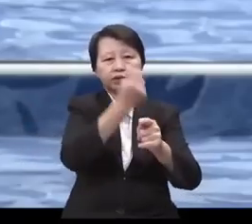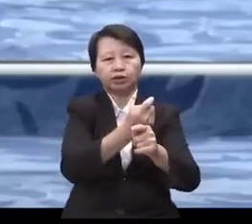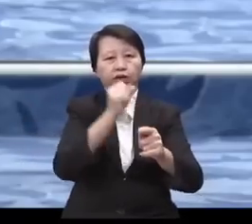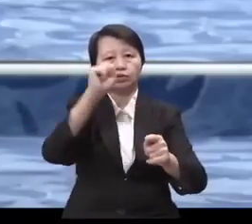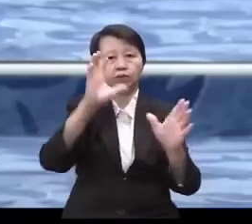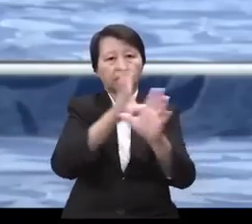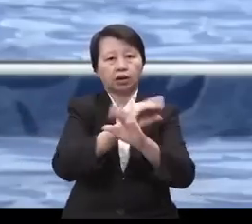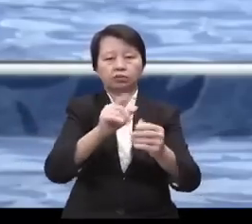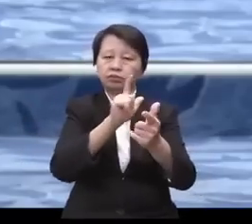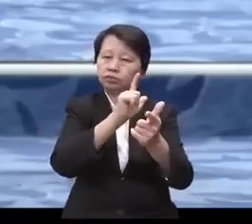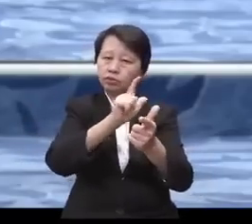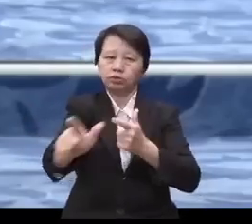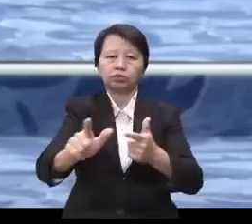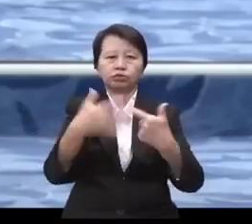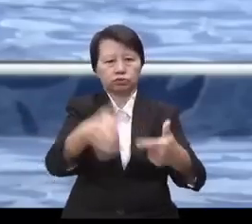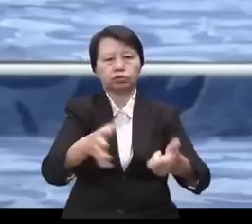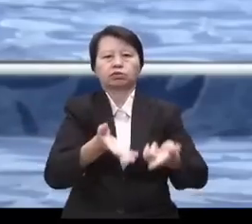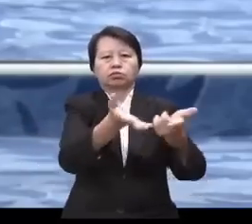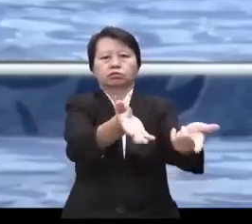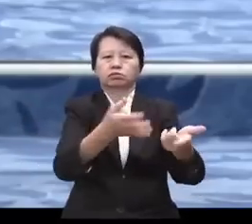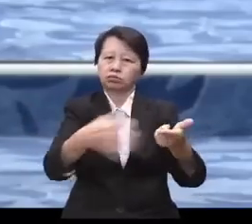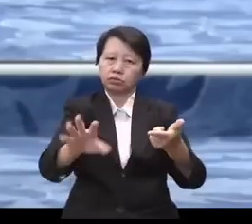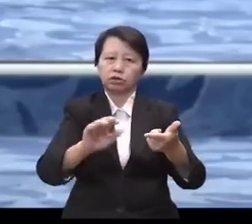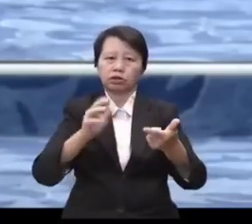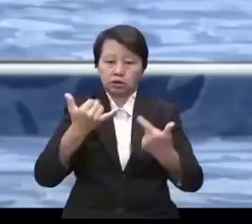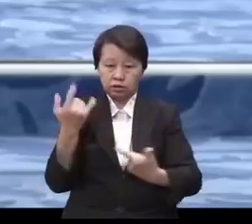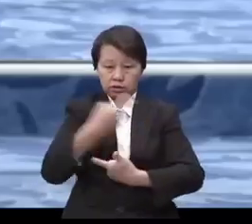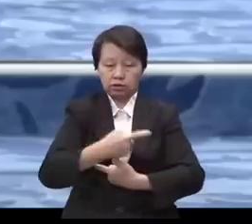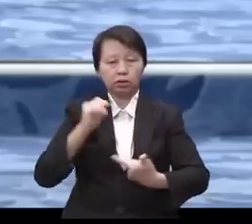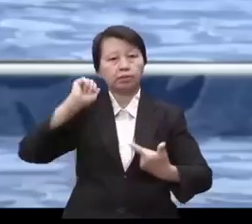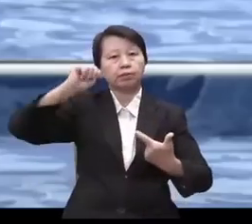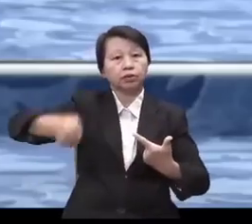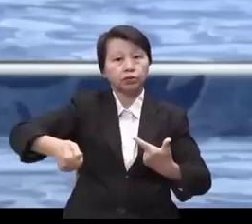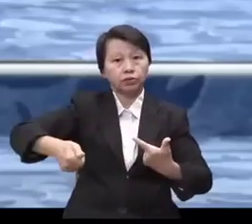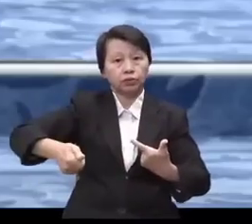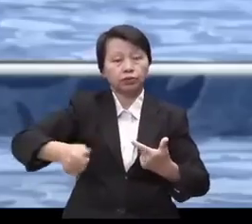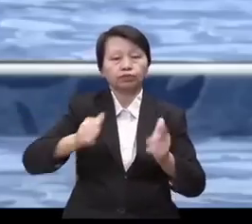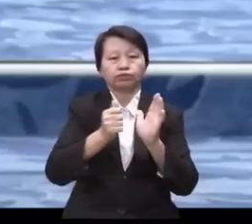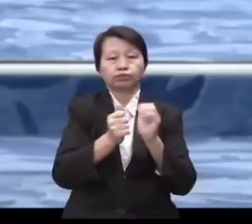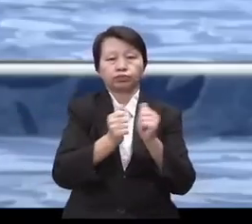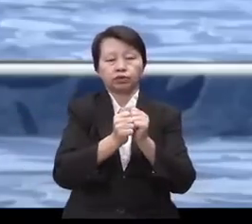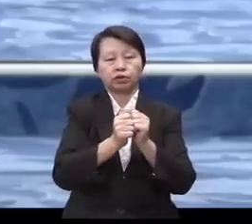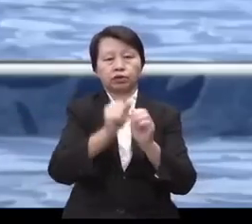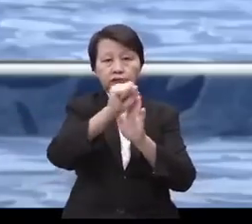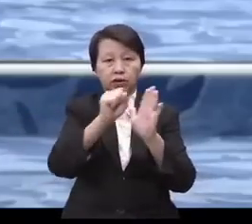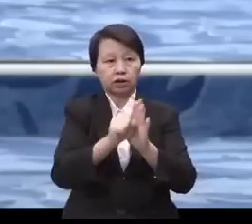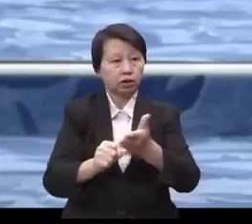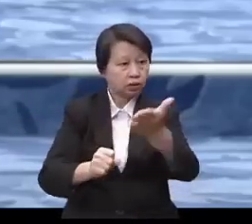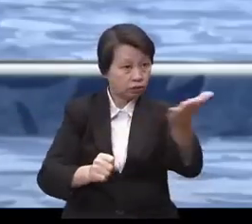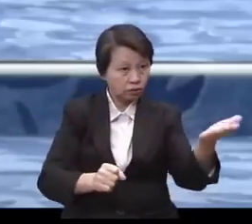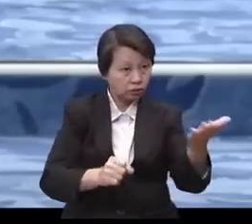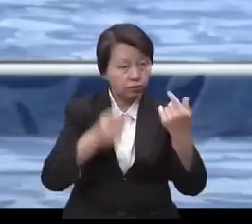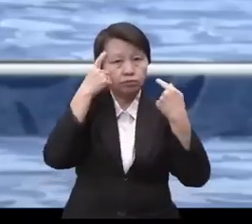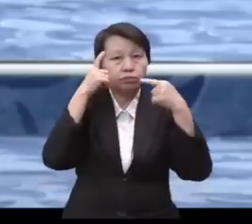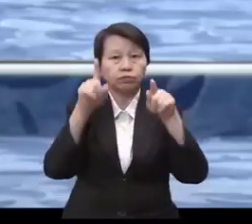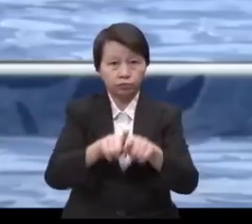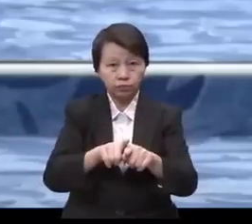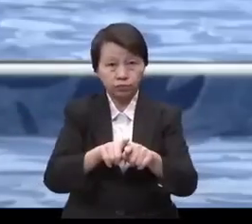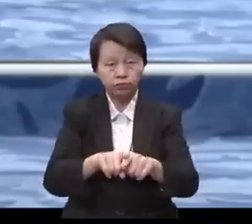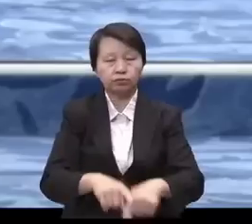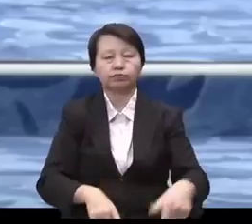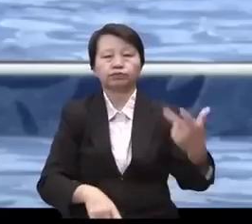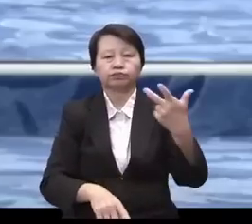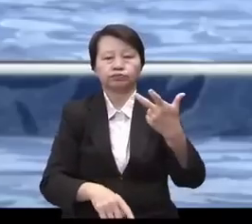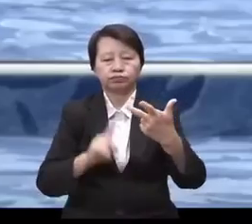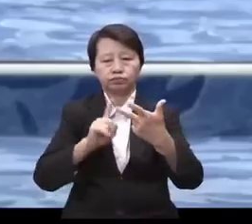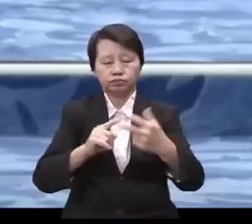Sarawak diluluskan dalam hari ini atau esok dengan syarat ahli-ahli Muhammad setuju. Kajian